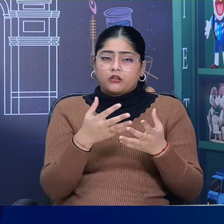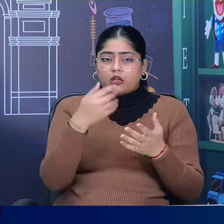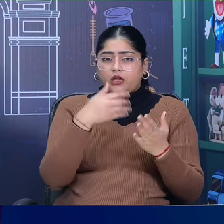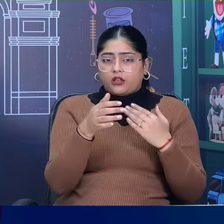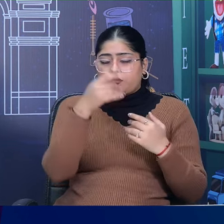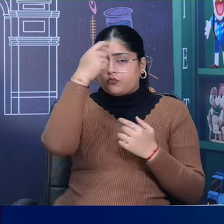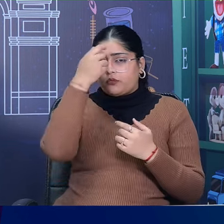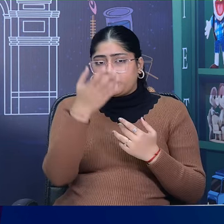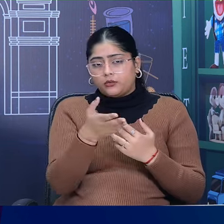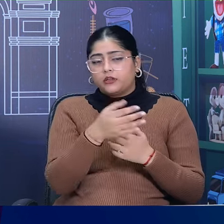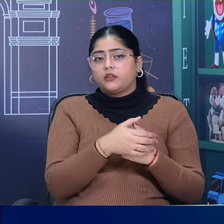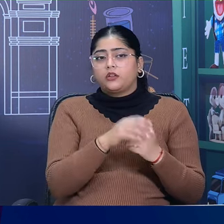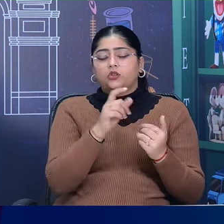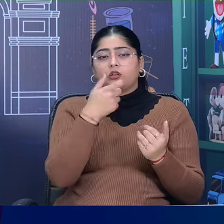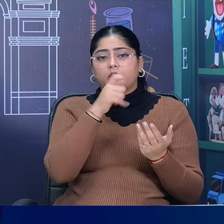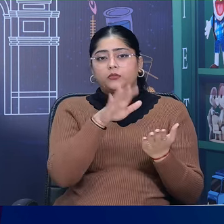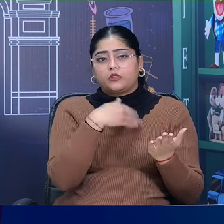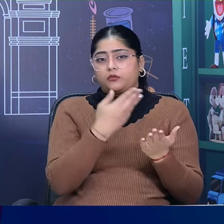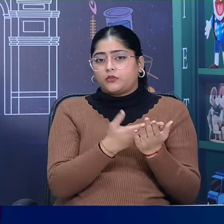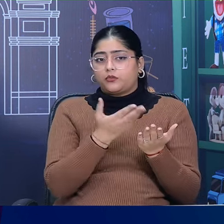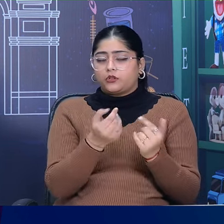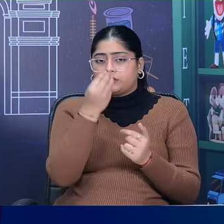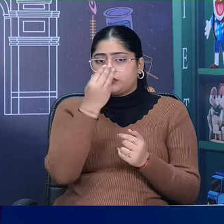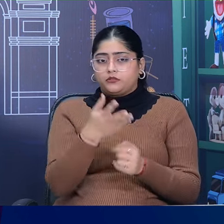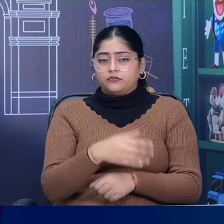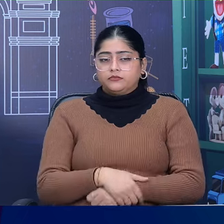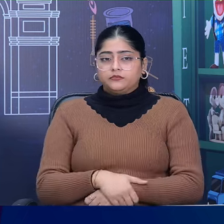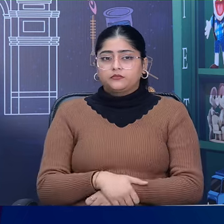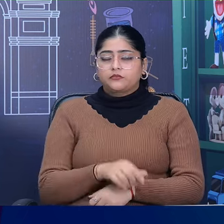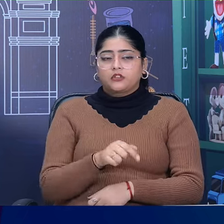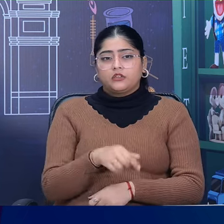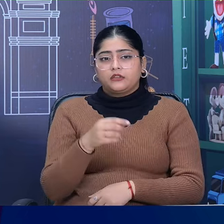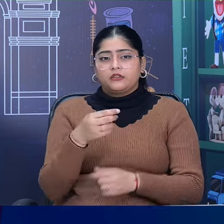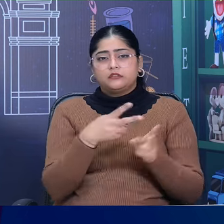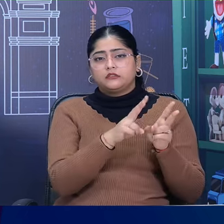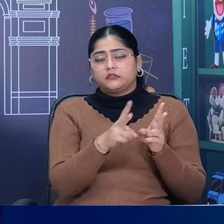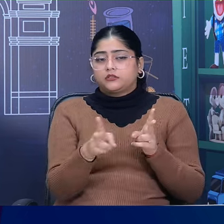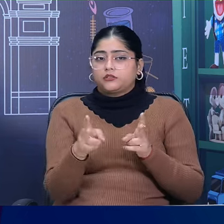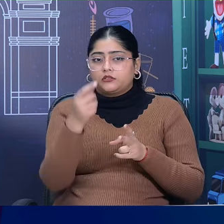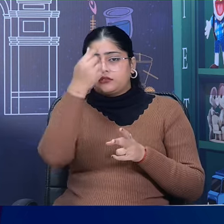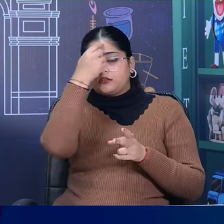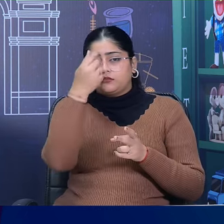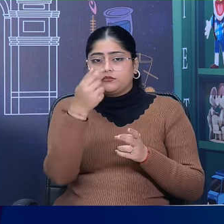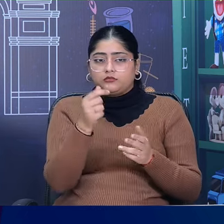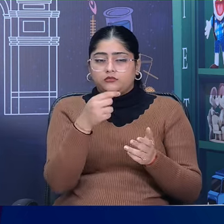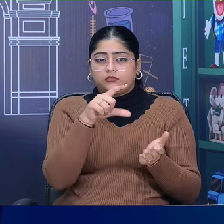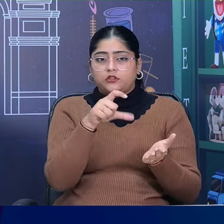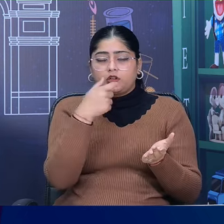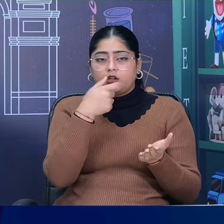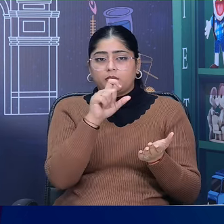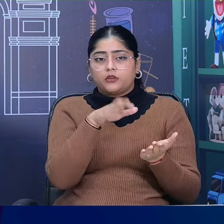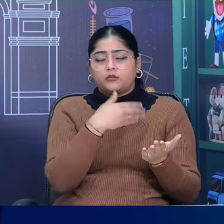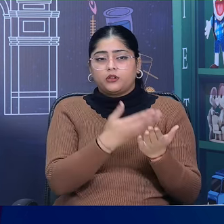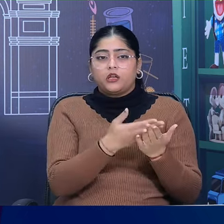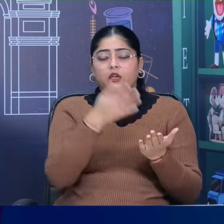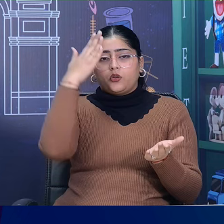रहे तो इनकी कंप्लेंट करी जाए जी बिल्कुल तो इस तरीके की कंप्लेंट अगर आप गांव जो गांव है वो पुलिस में भी कंप्लेंट कर सकते हैं इन चीजों